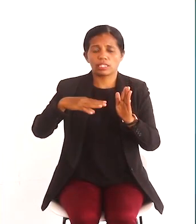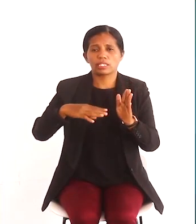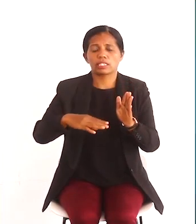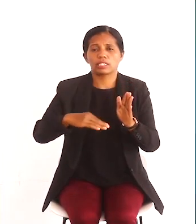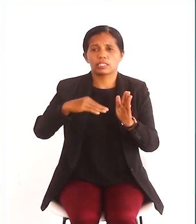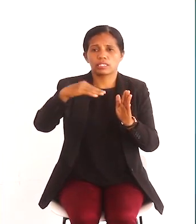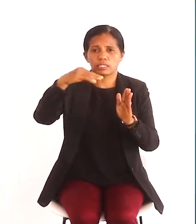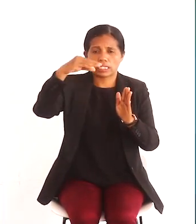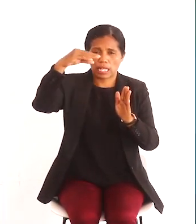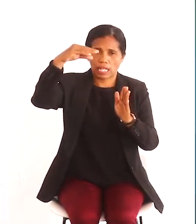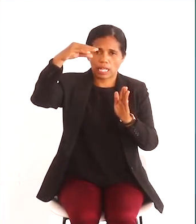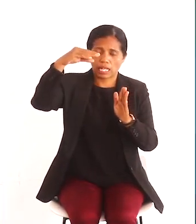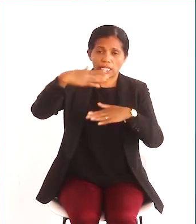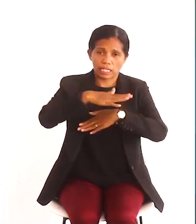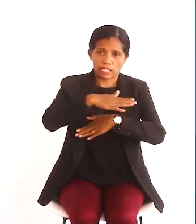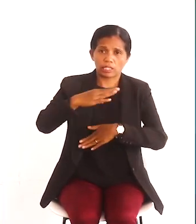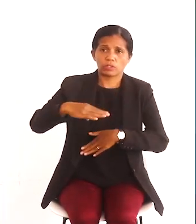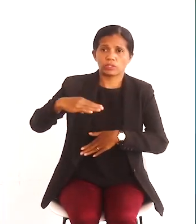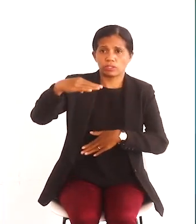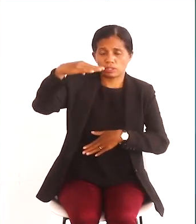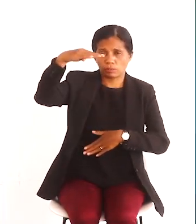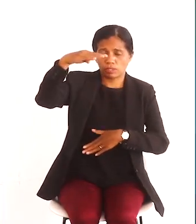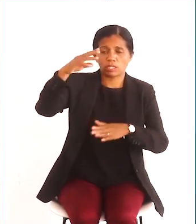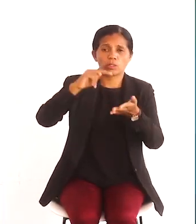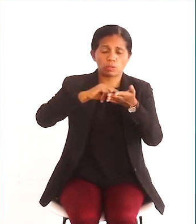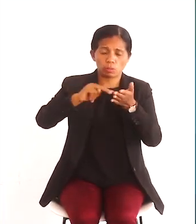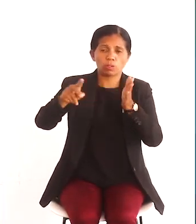Se nia saba leten, nia saba numero positivo.